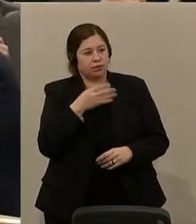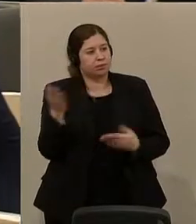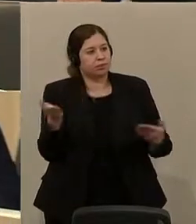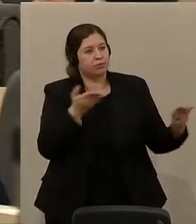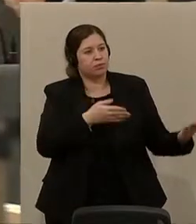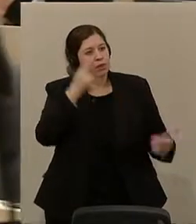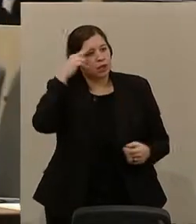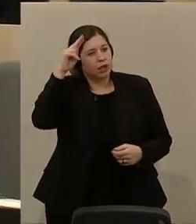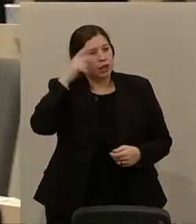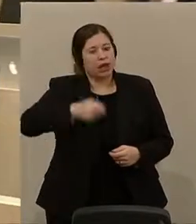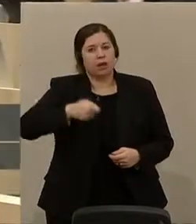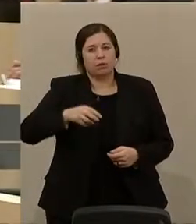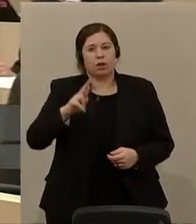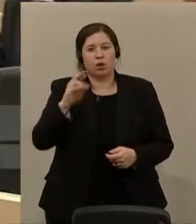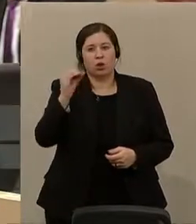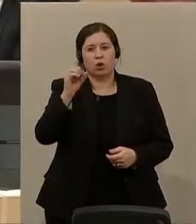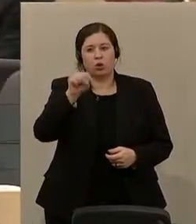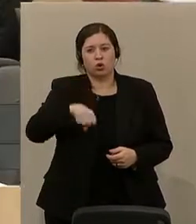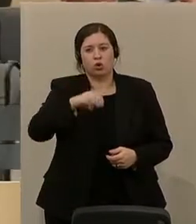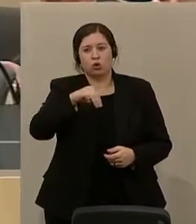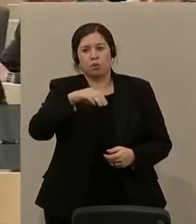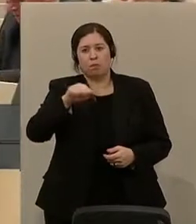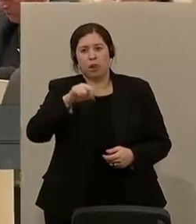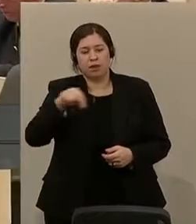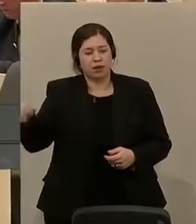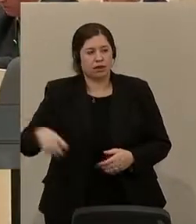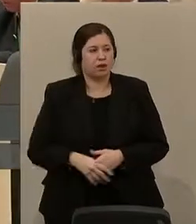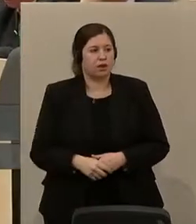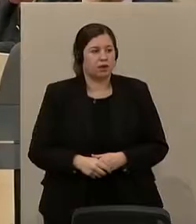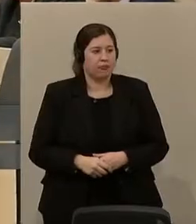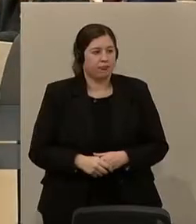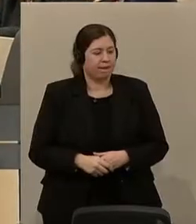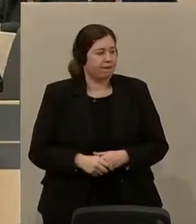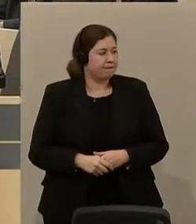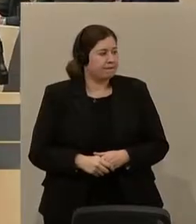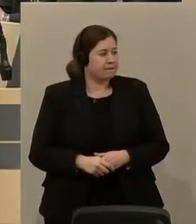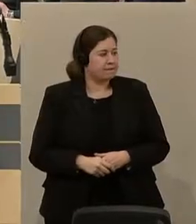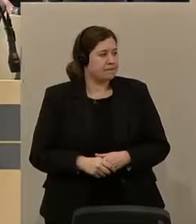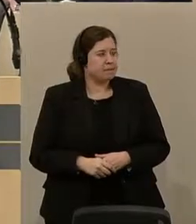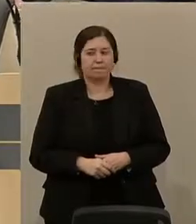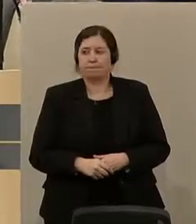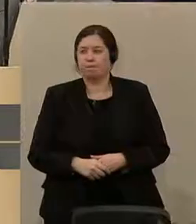kest blieben aus sagt karin doppelbauer von den eos vom neuen budget erwarten sich den erst transparenz und realismus